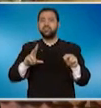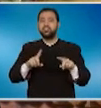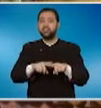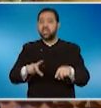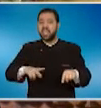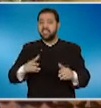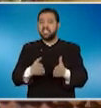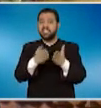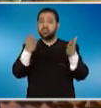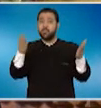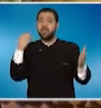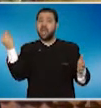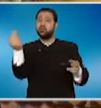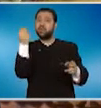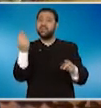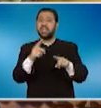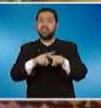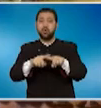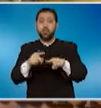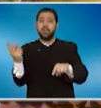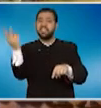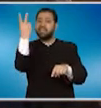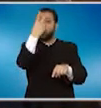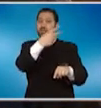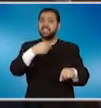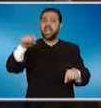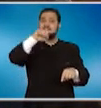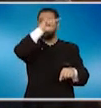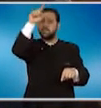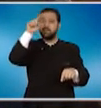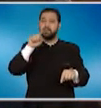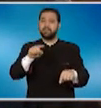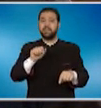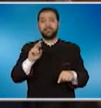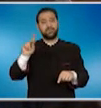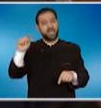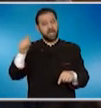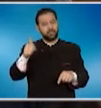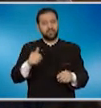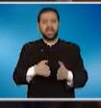revelația dumnezeiască? Cum să o înțelegem? Revelația dumnezeiască este